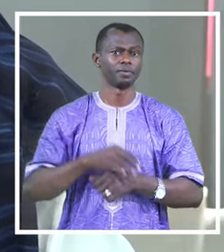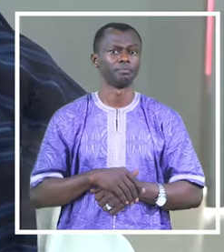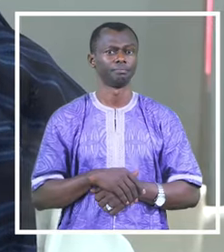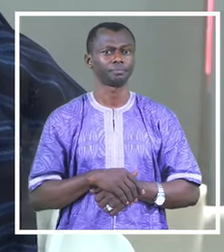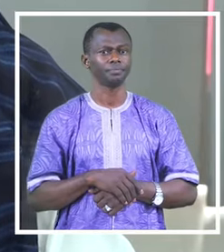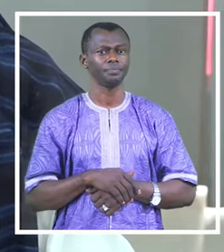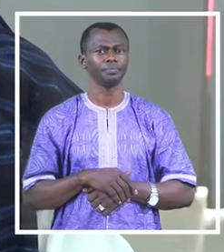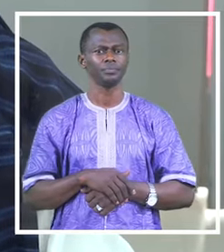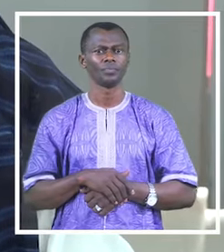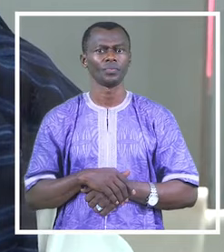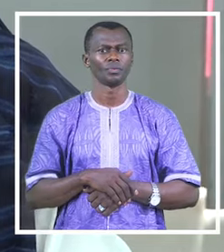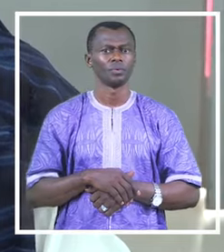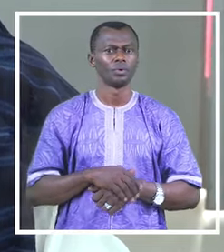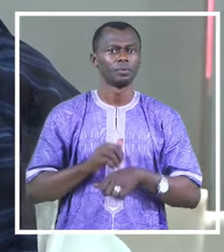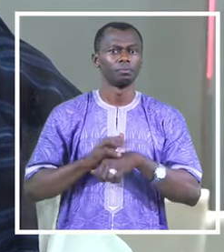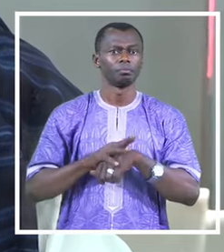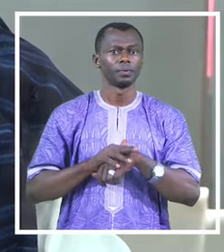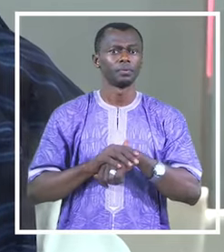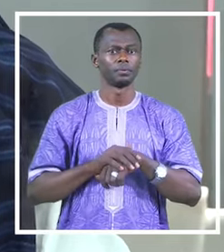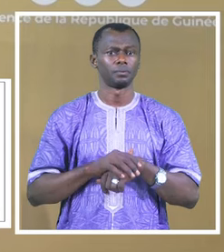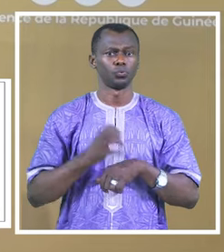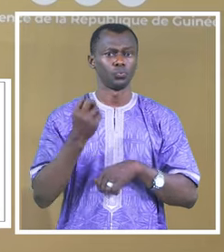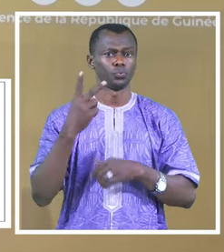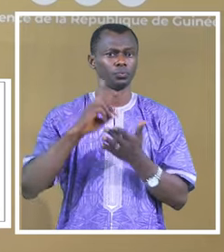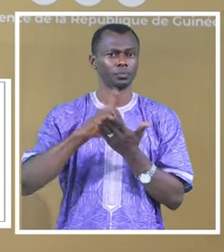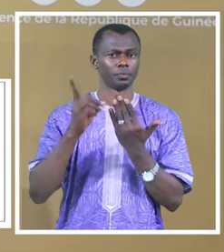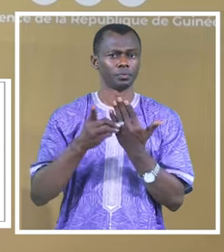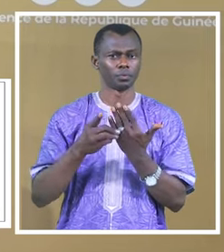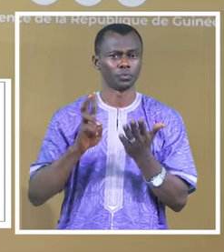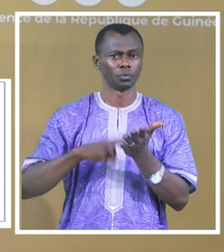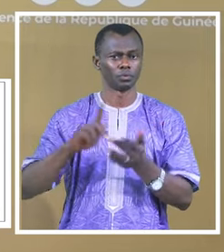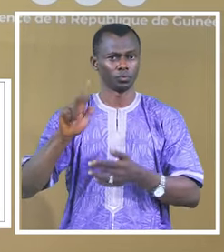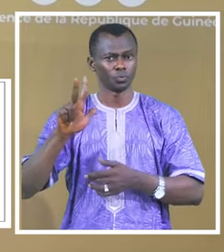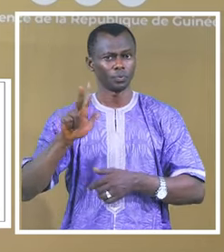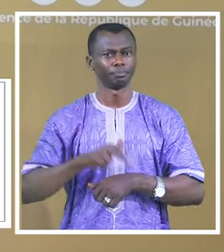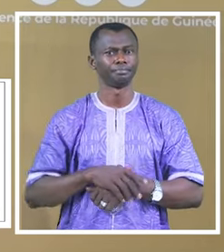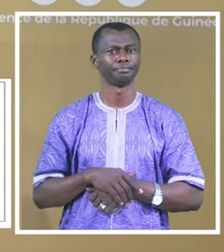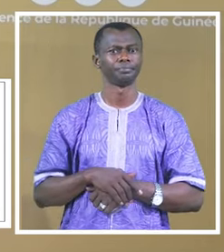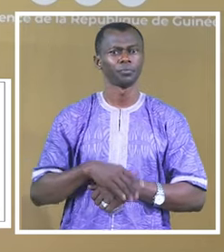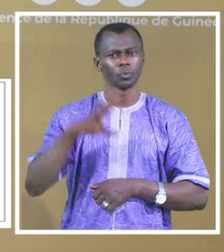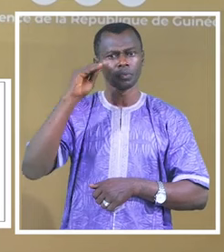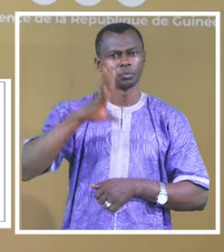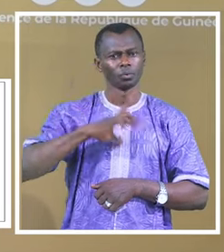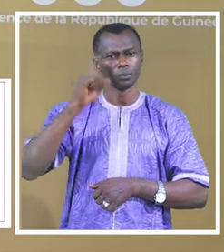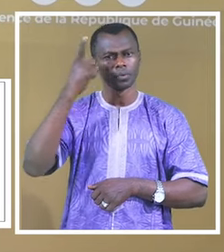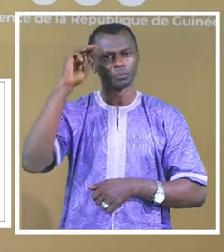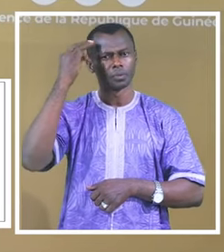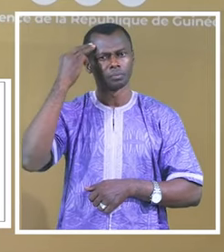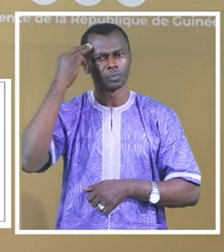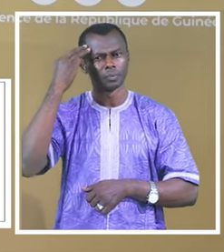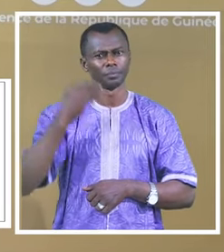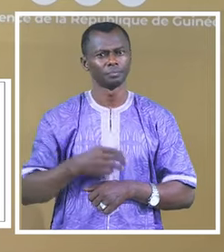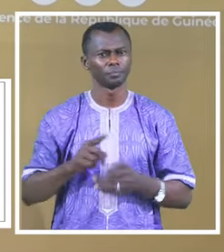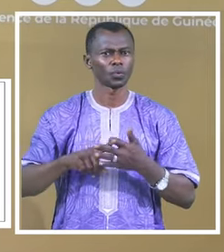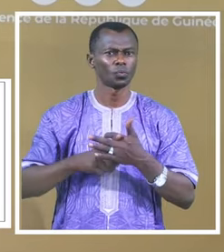mardi 12 décembre 2023, Monsieur le Premier ministre, chef du gouvernement, Dr Bernard Goumou, a commencé